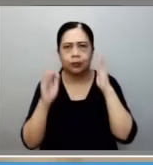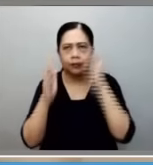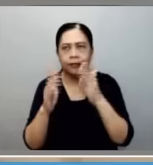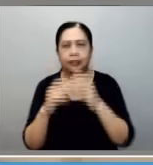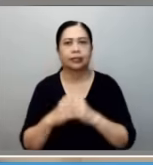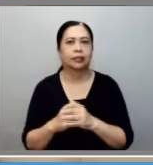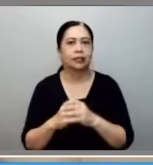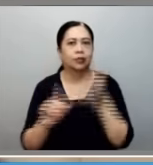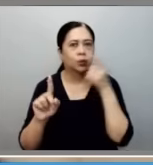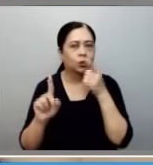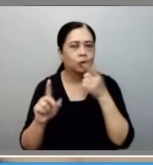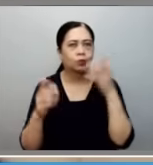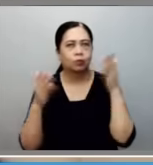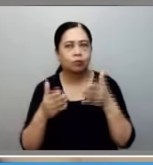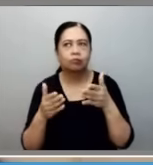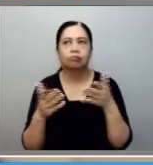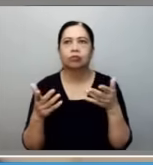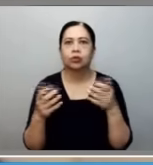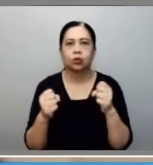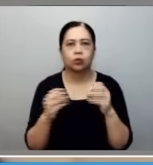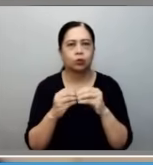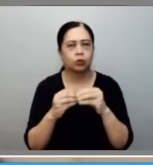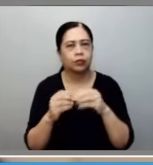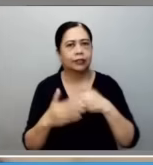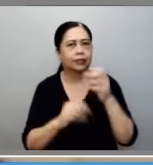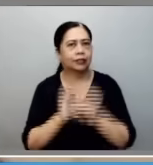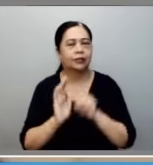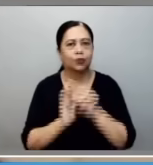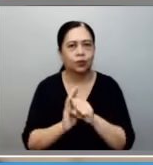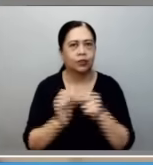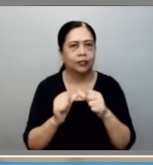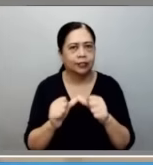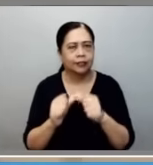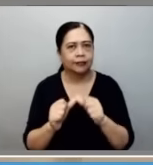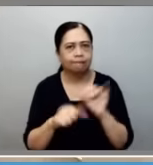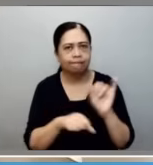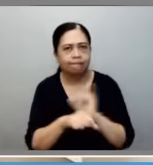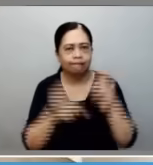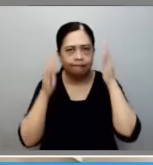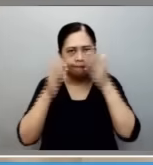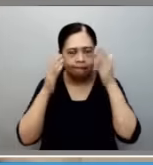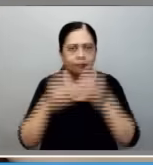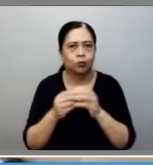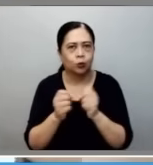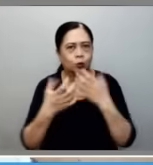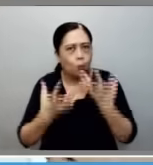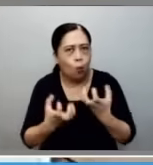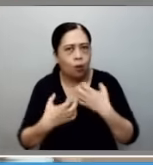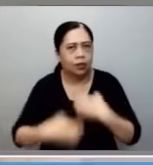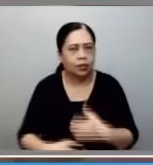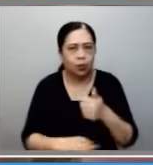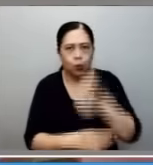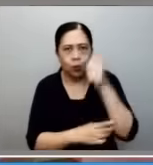opponents to come. So we're gonna put that into next season where we're gonna come into every game with a proper mindset. We're gonna be hungry for the win and hungry for every